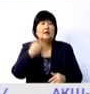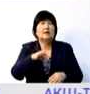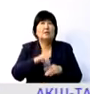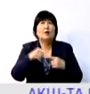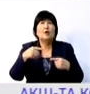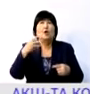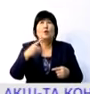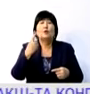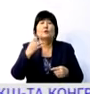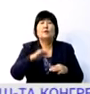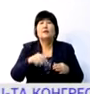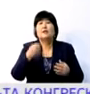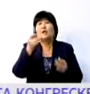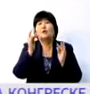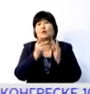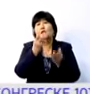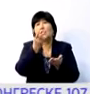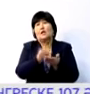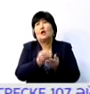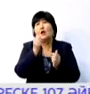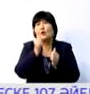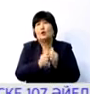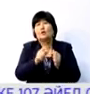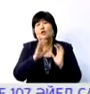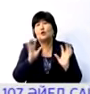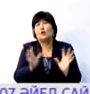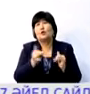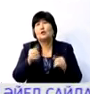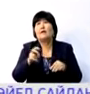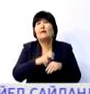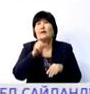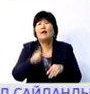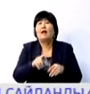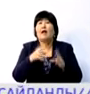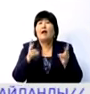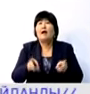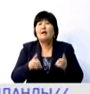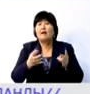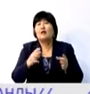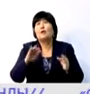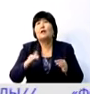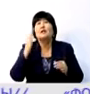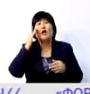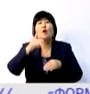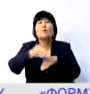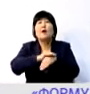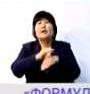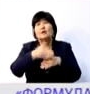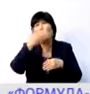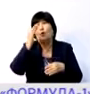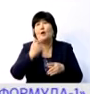бөлек 31 бүлдіршін төсекке таңылған. Күн сайын олардың күтімін жасаған дәрігерлер аялы алақанмен баланың басынан сипауды да